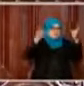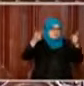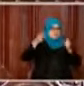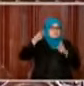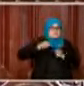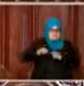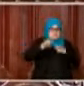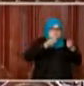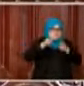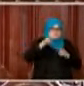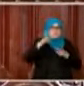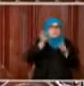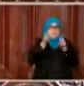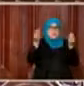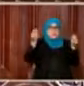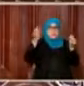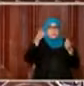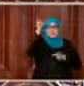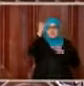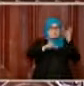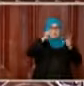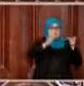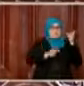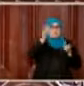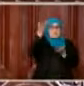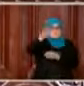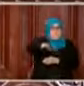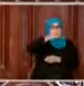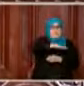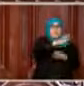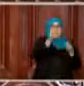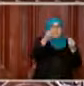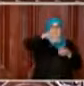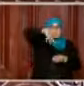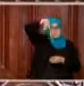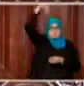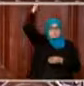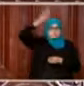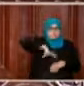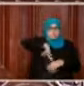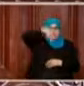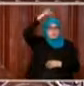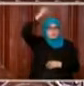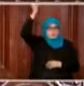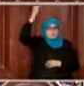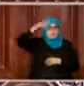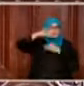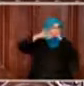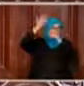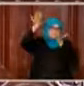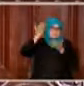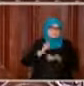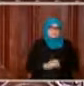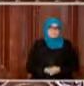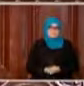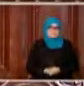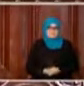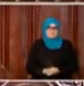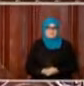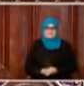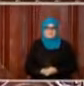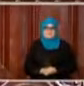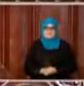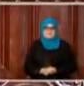وارتفعت أرواح العديد منهم إلى الرفيق الأعلى في السماوات العلى.